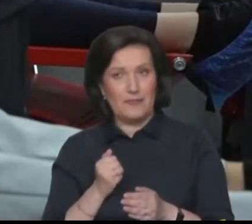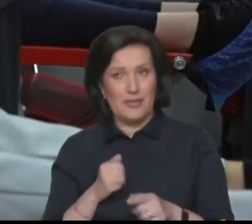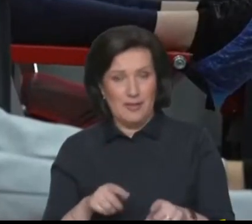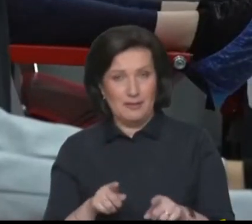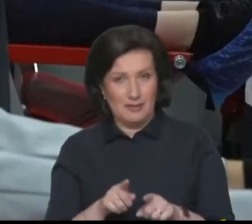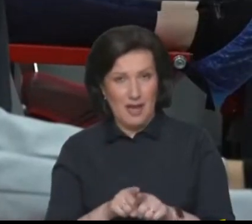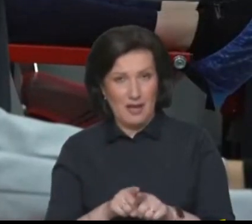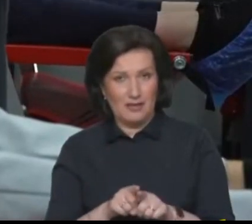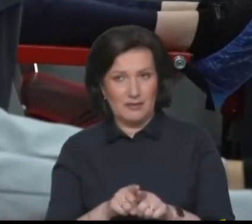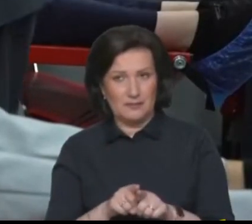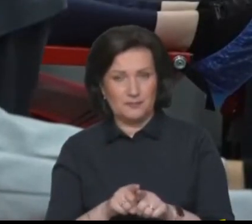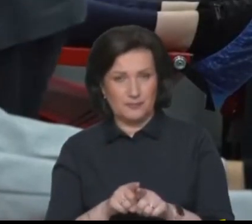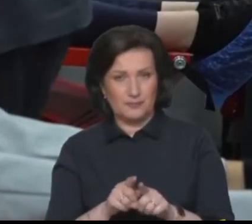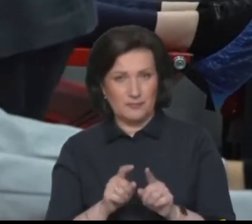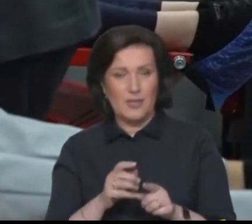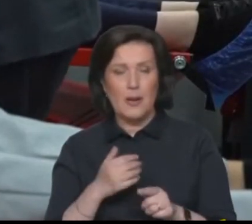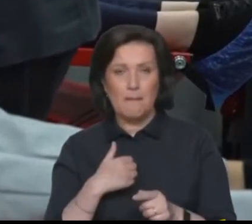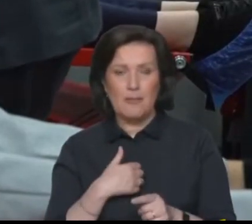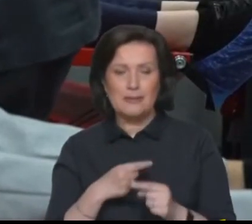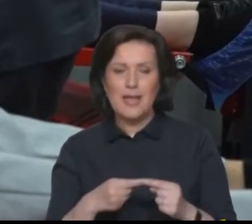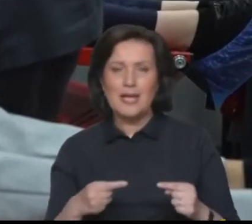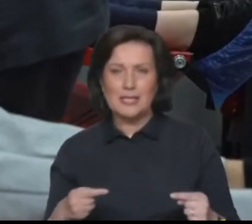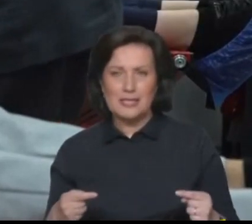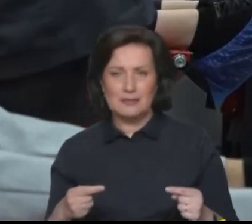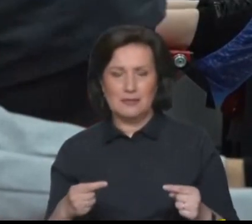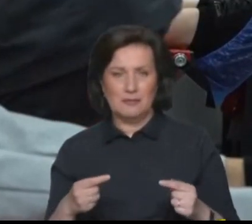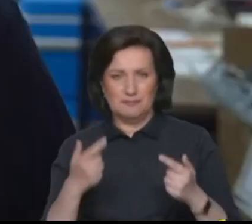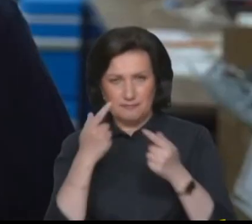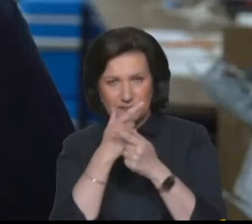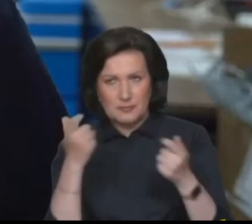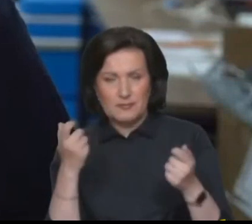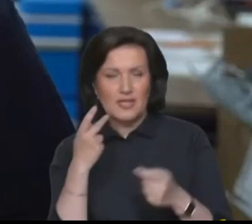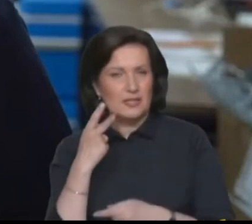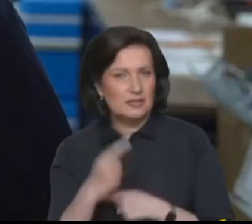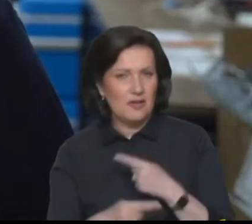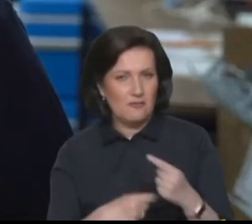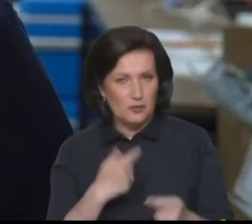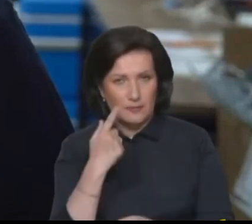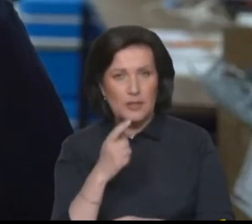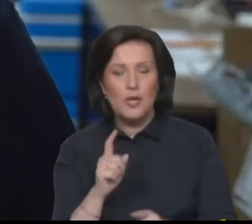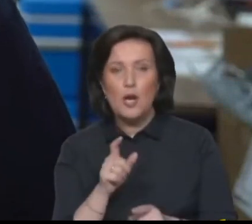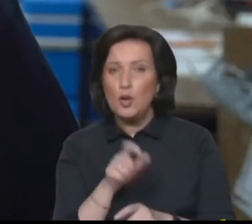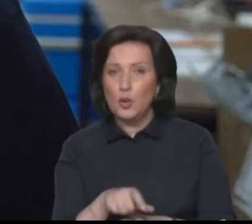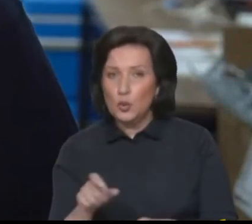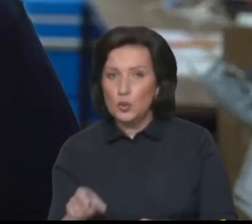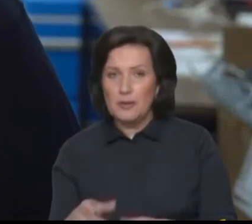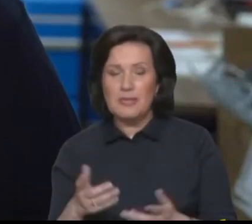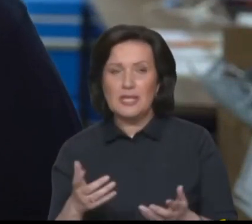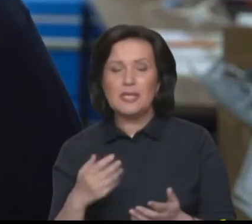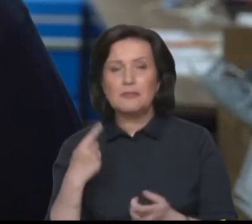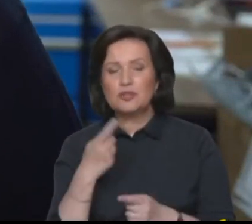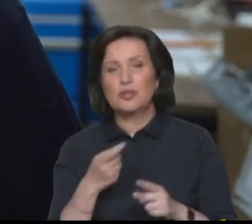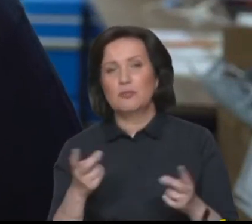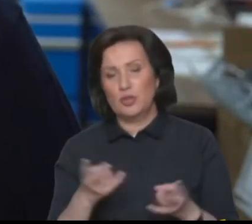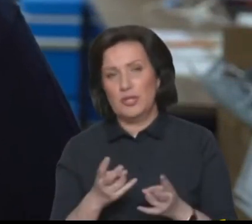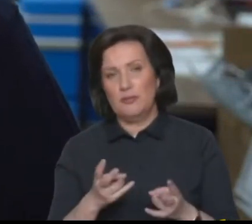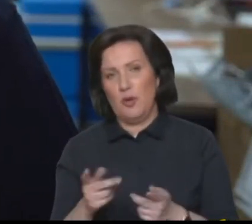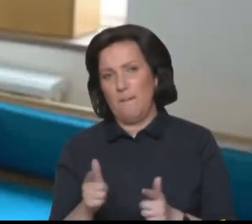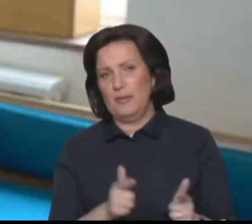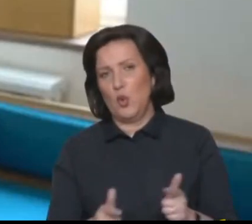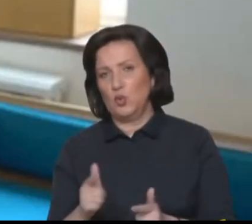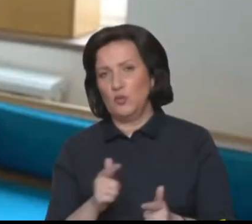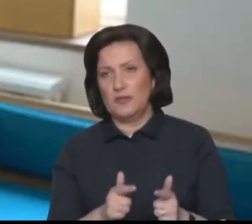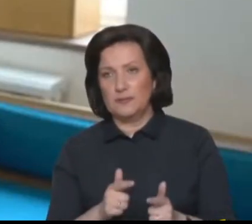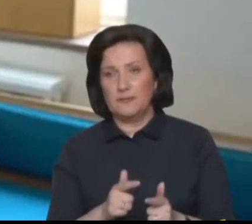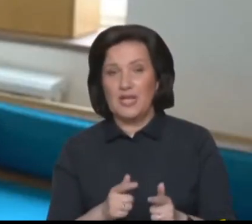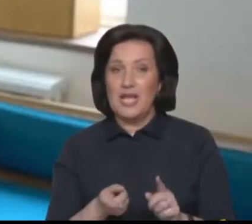таку оголошувати такий захід, ми на різних носіях завжди повідомляємо людям, яким чином саме потрібно